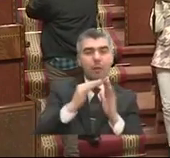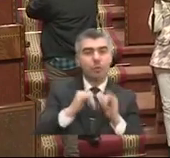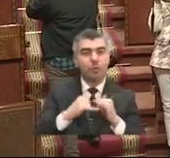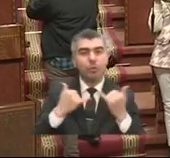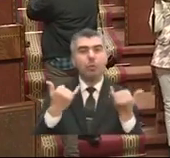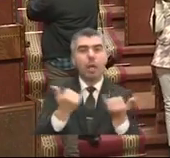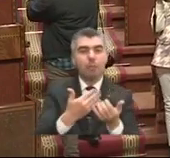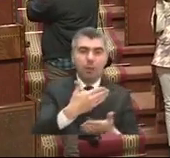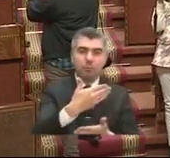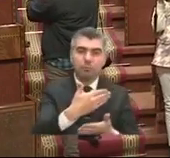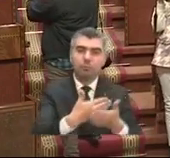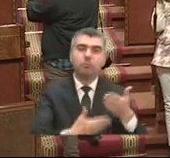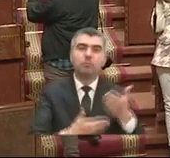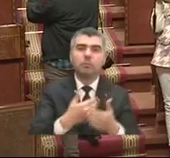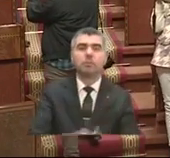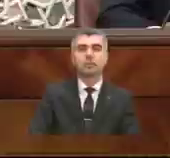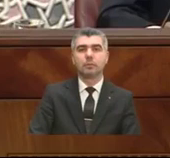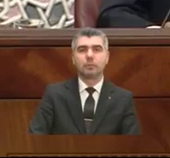نص البيان التالي: